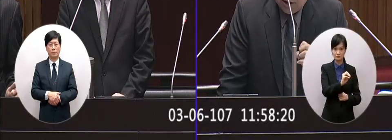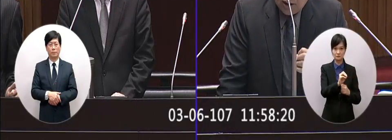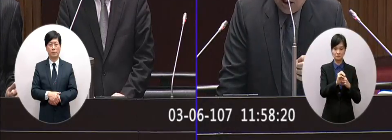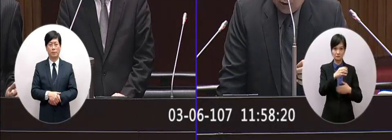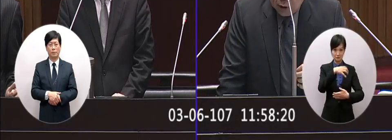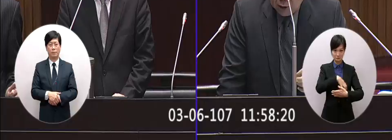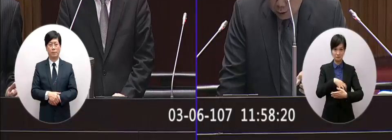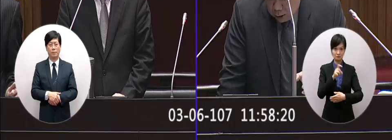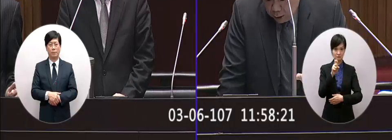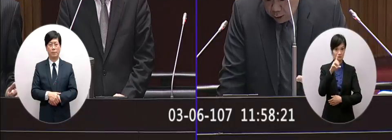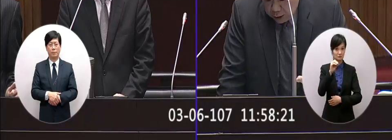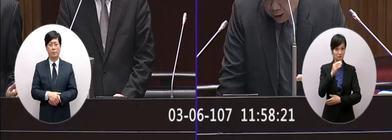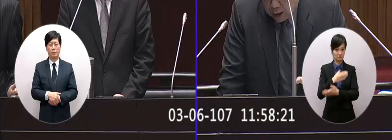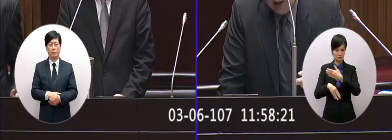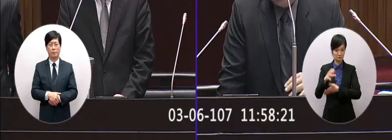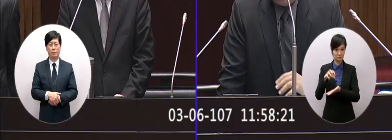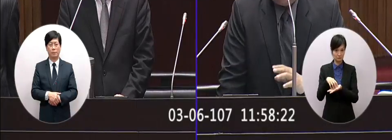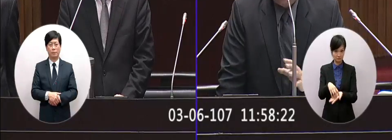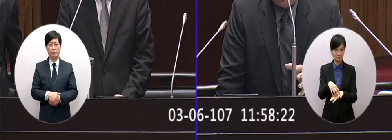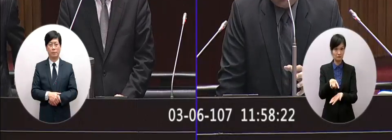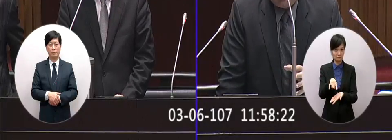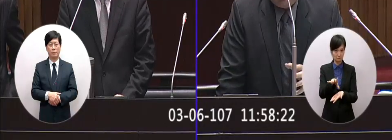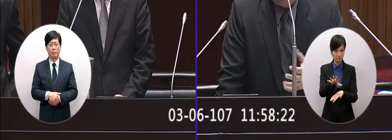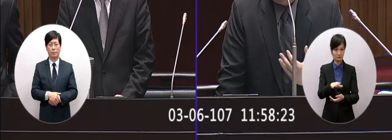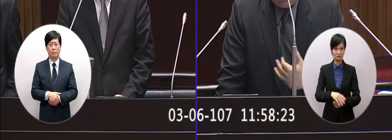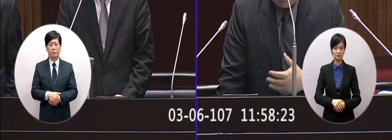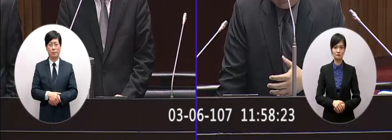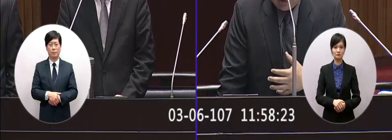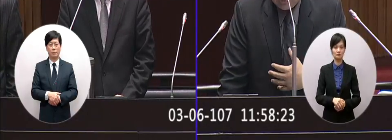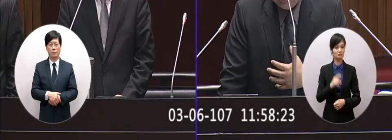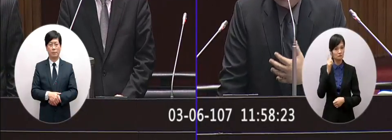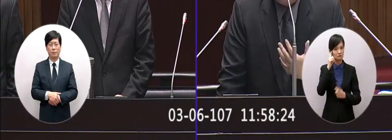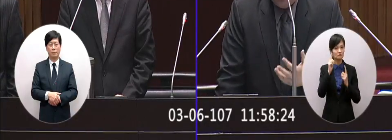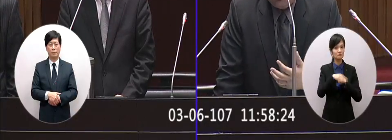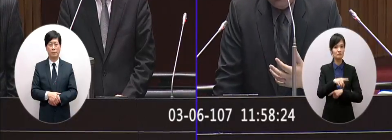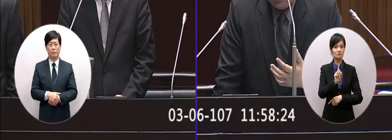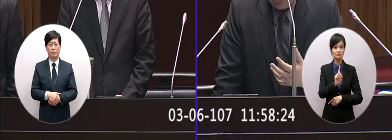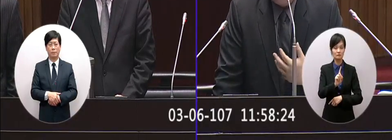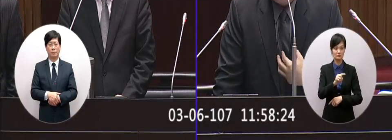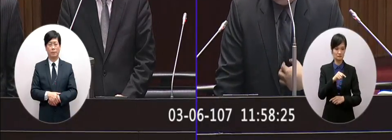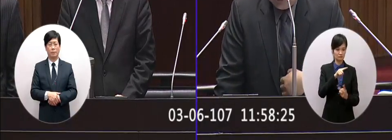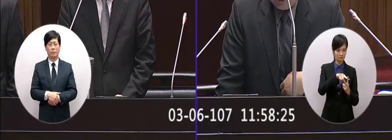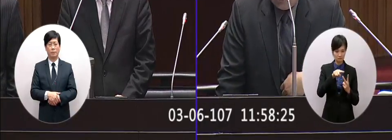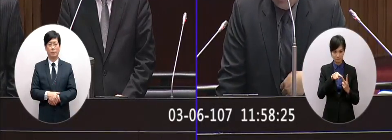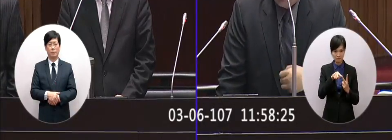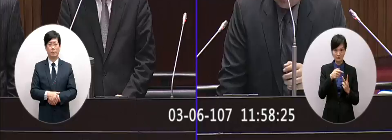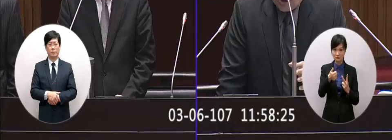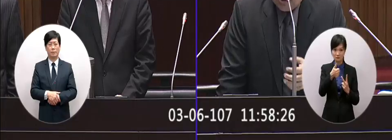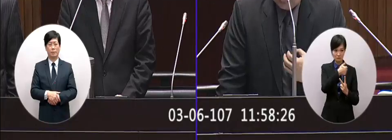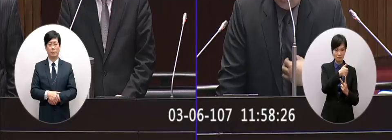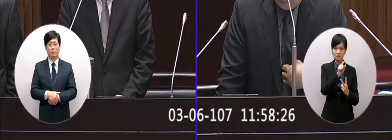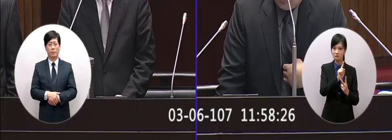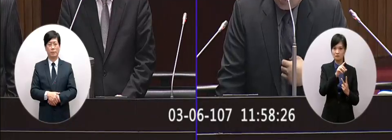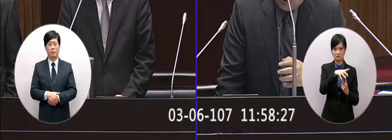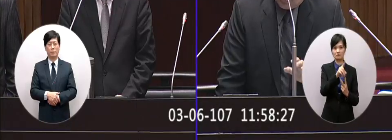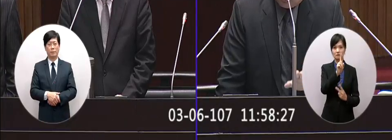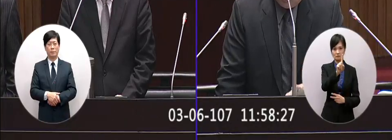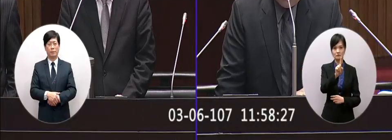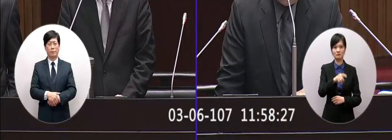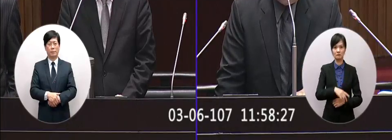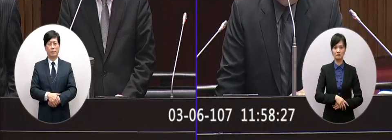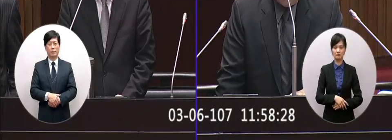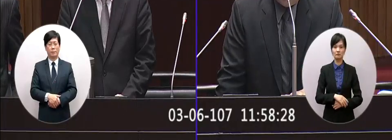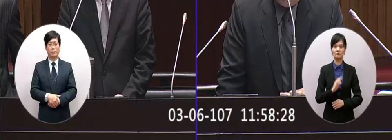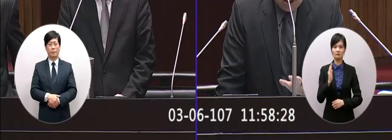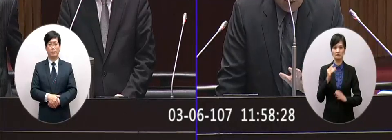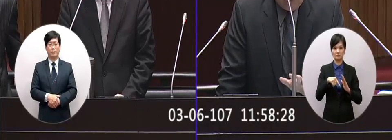领有身心障碍手册者，他可以讲就是说换个角度讲就是他可以择优来做选择。但是我跟院长说